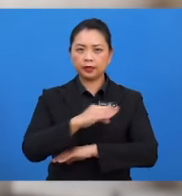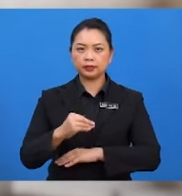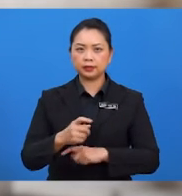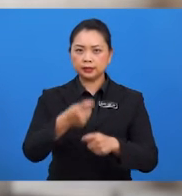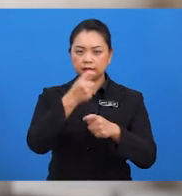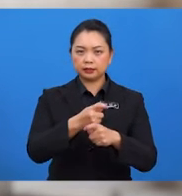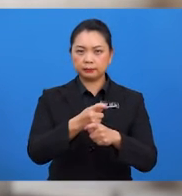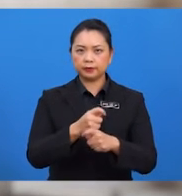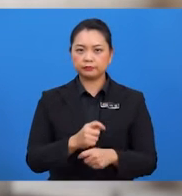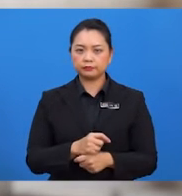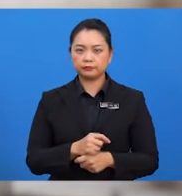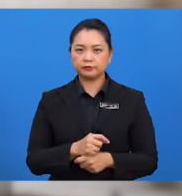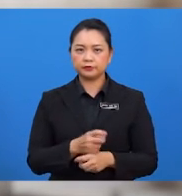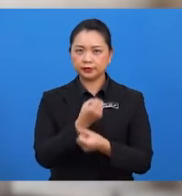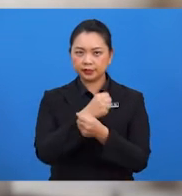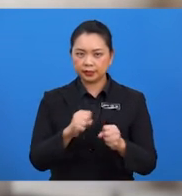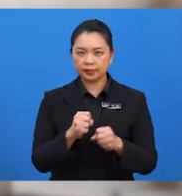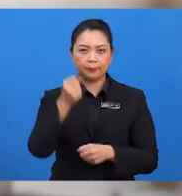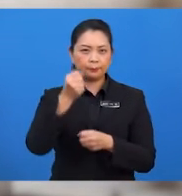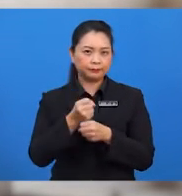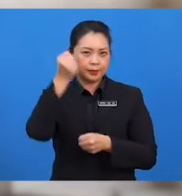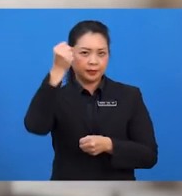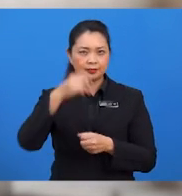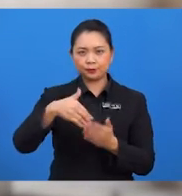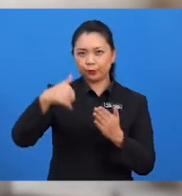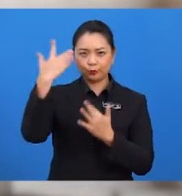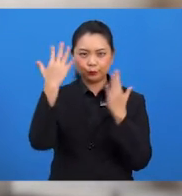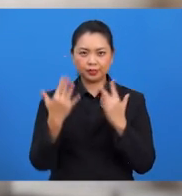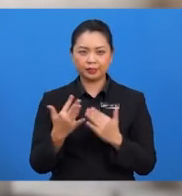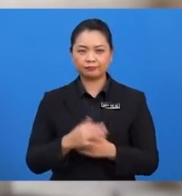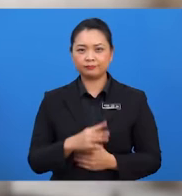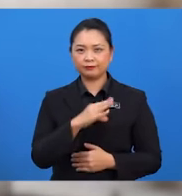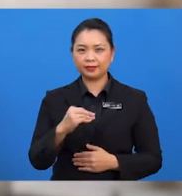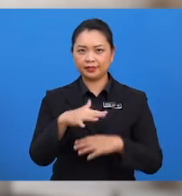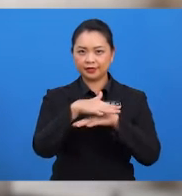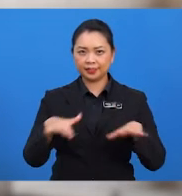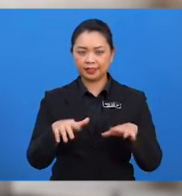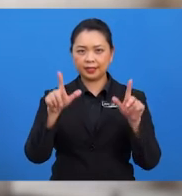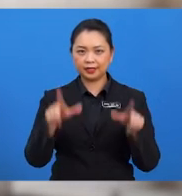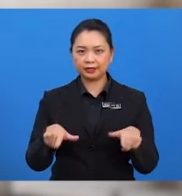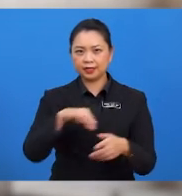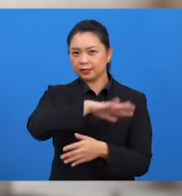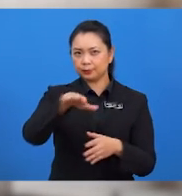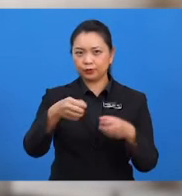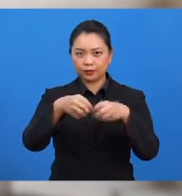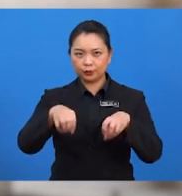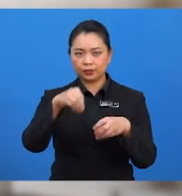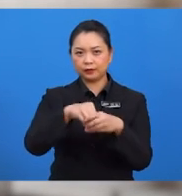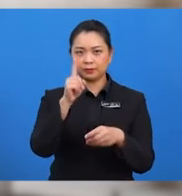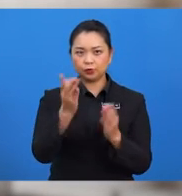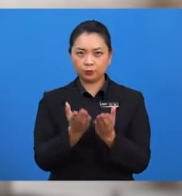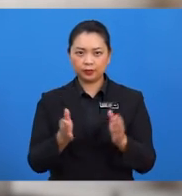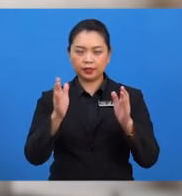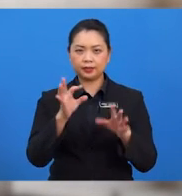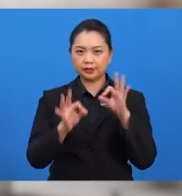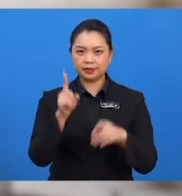dan menepati peribahasa, sediakan payung sebelum hujan. Dan jangan letakkan semua telur dalam satu